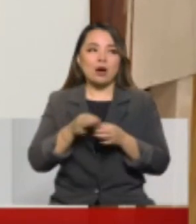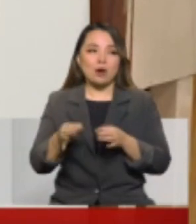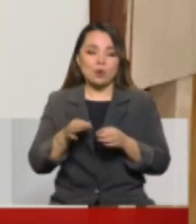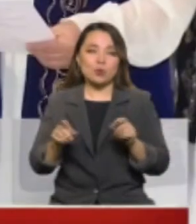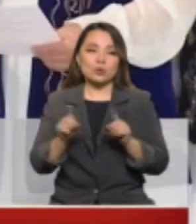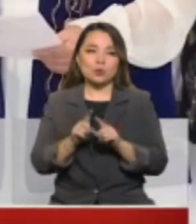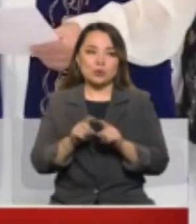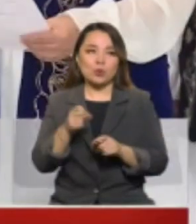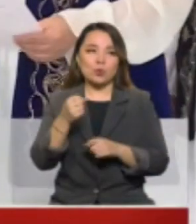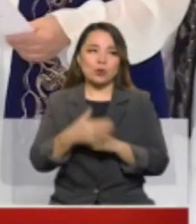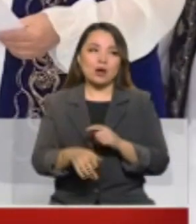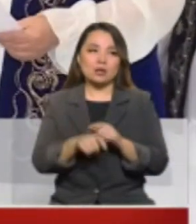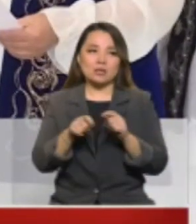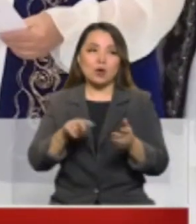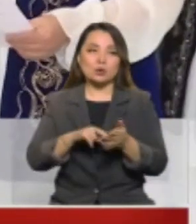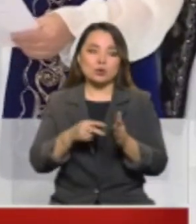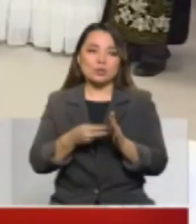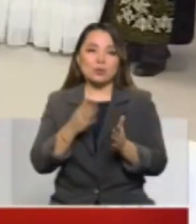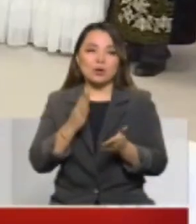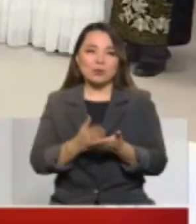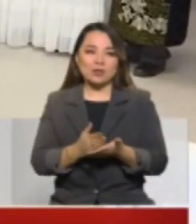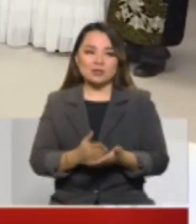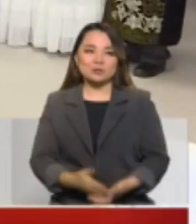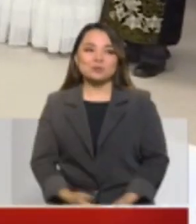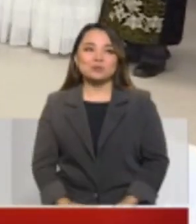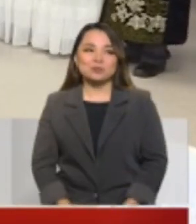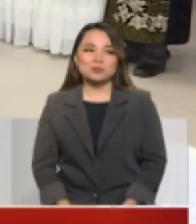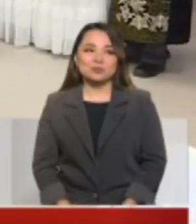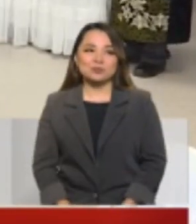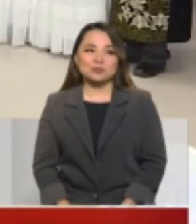аудандарында осындай орталықтар ашуды жоспарлап отыр.